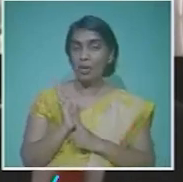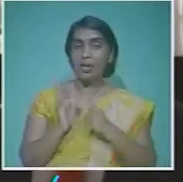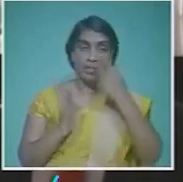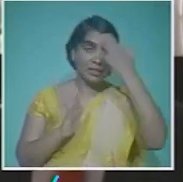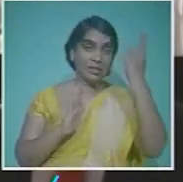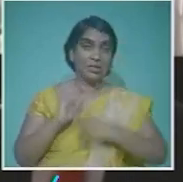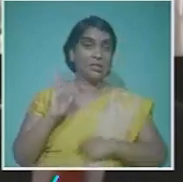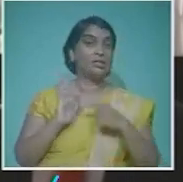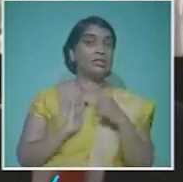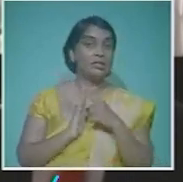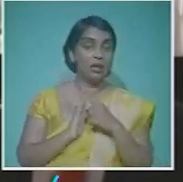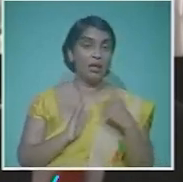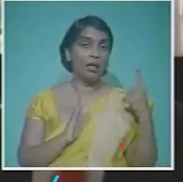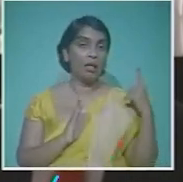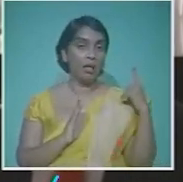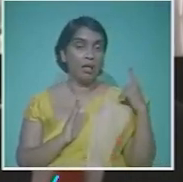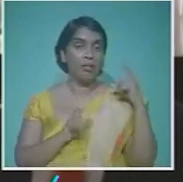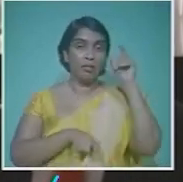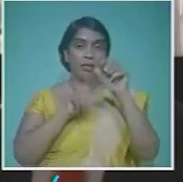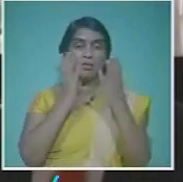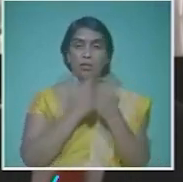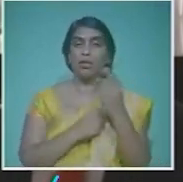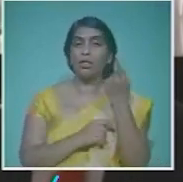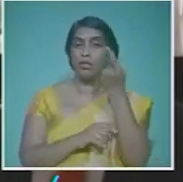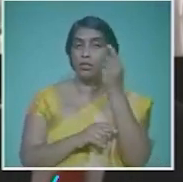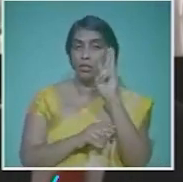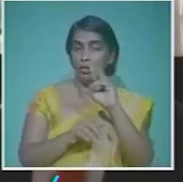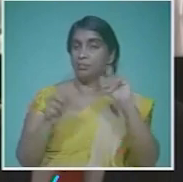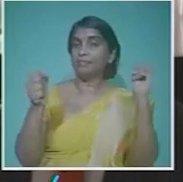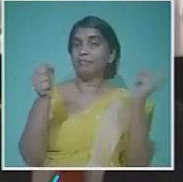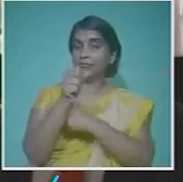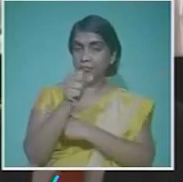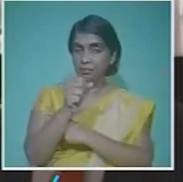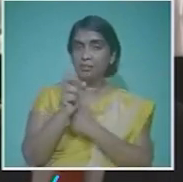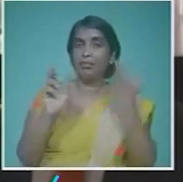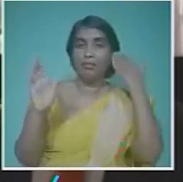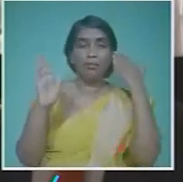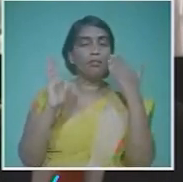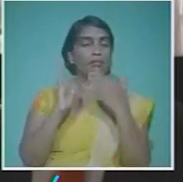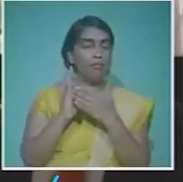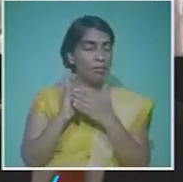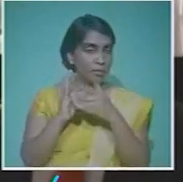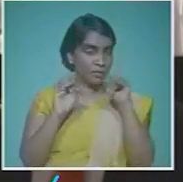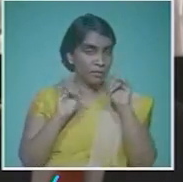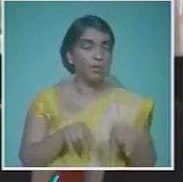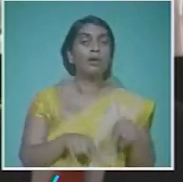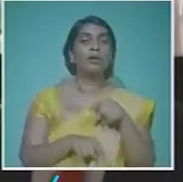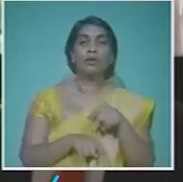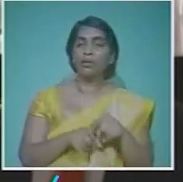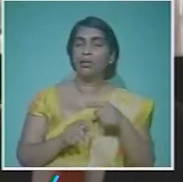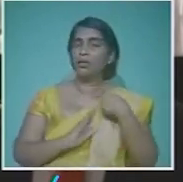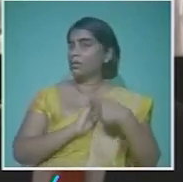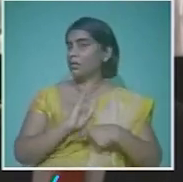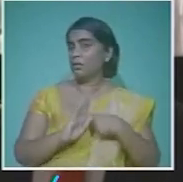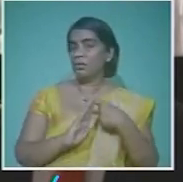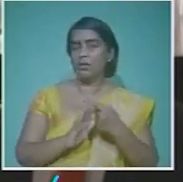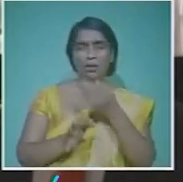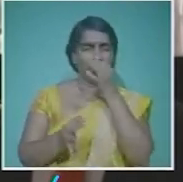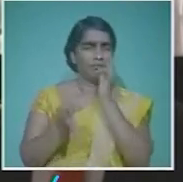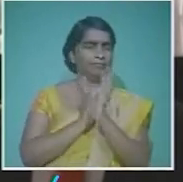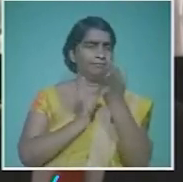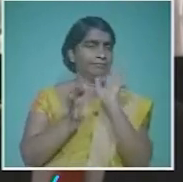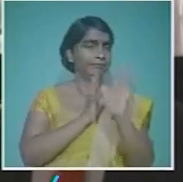ගුරුනගරවල හමුදා සෙබළු 13 දෙනෙක් ඝාතනය කිරීමේ සිද්ධිය මත පදනම්ව මේ මුළු රටම